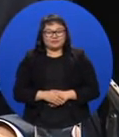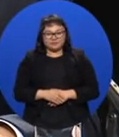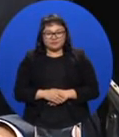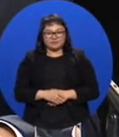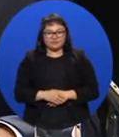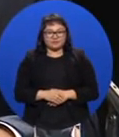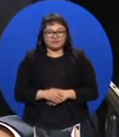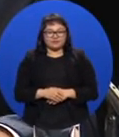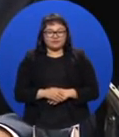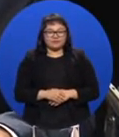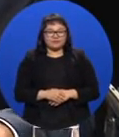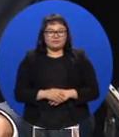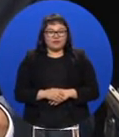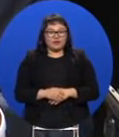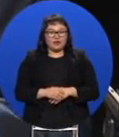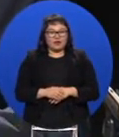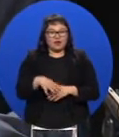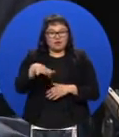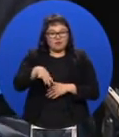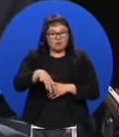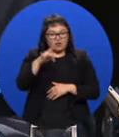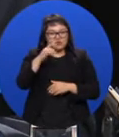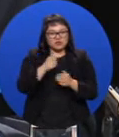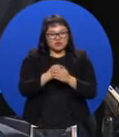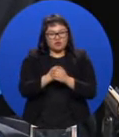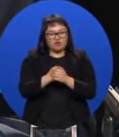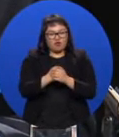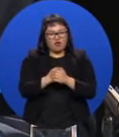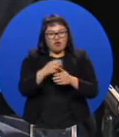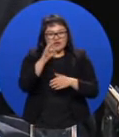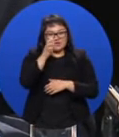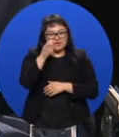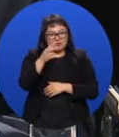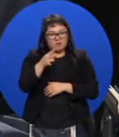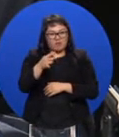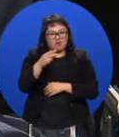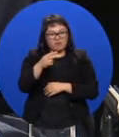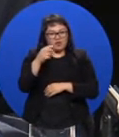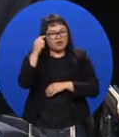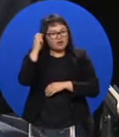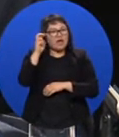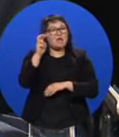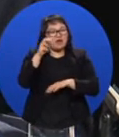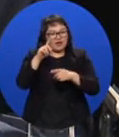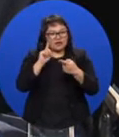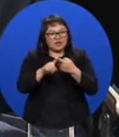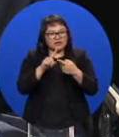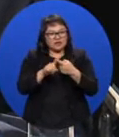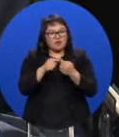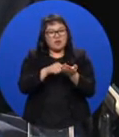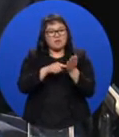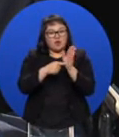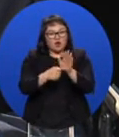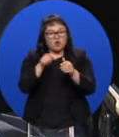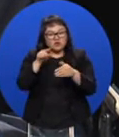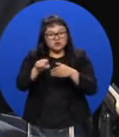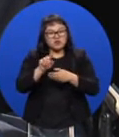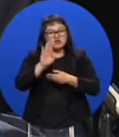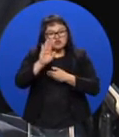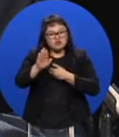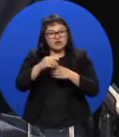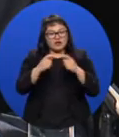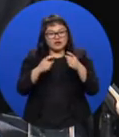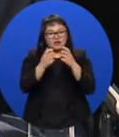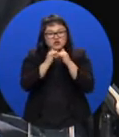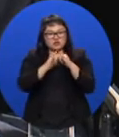예, 우선 예정지를 좀 사전에 발표를 하고 세네 군데 정도에 발표를 하고 그 예정지에서 지역 주민들이